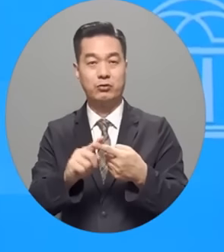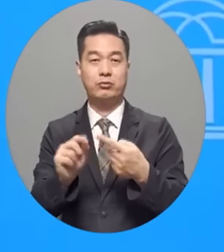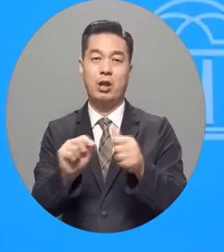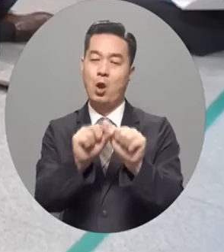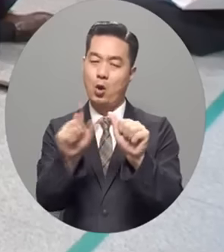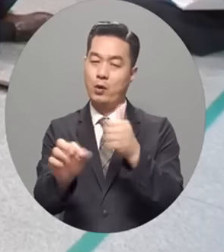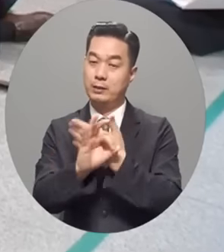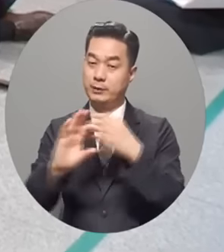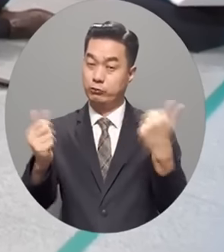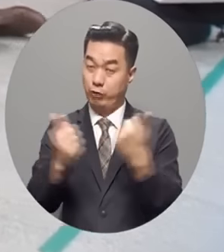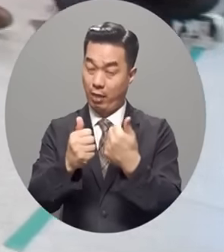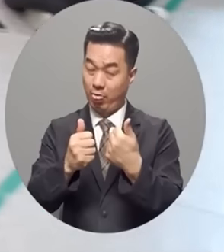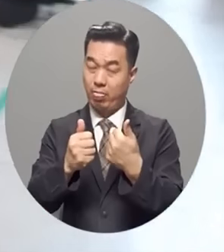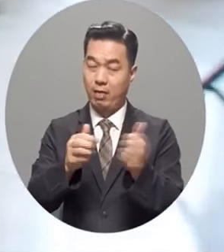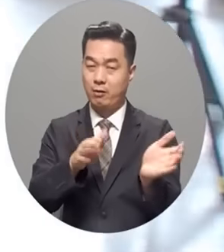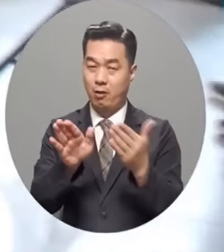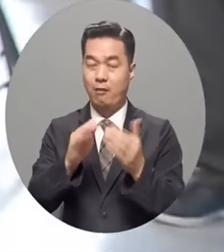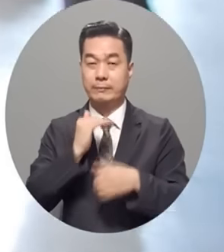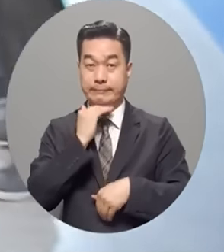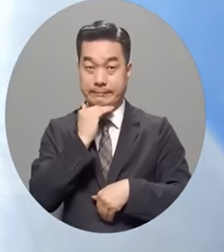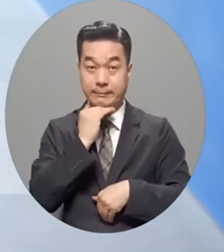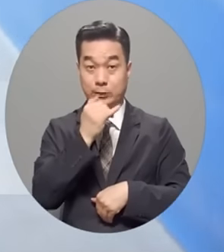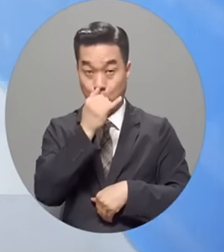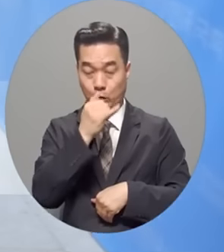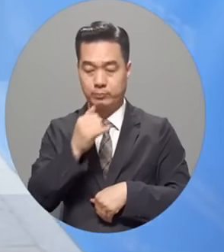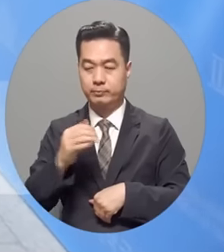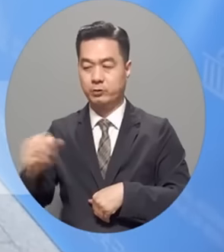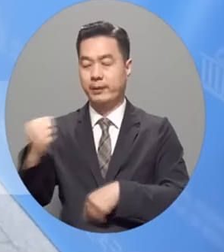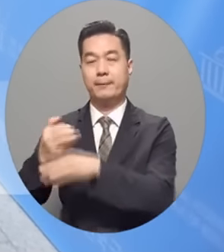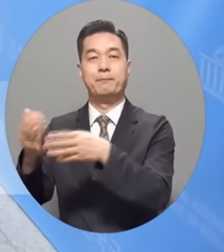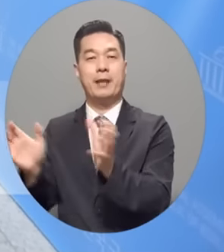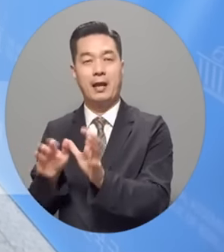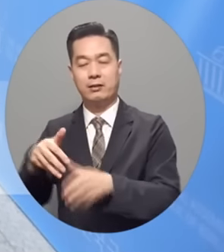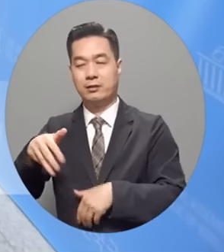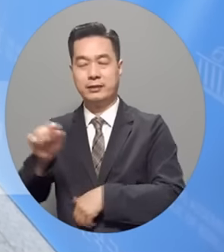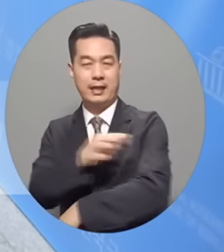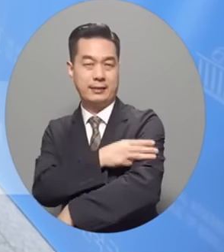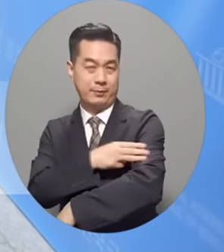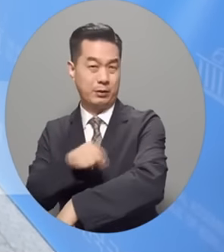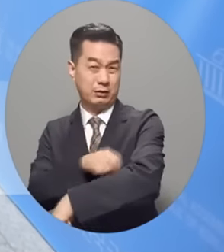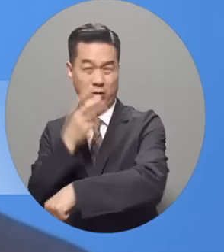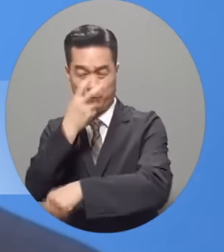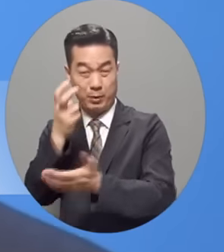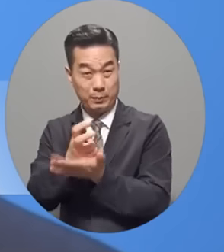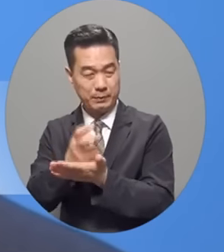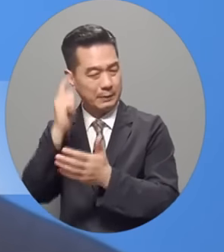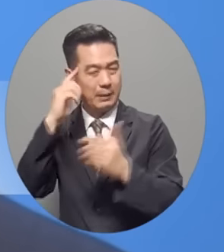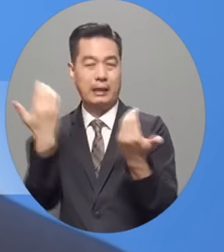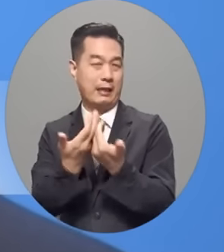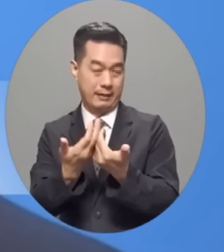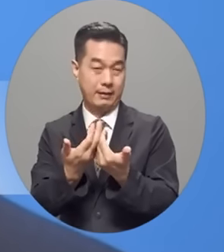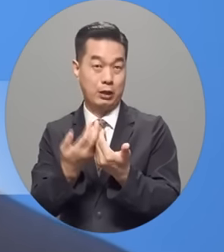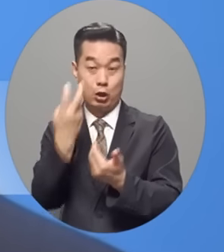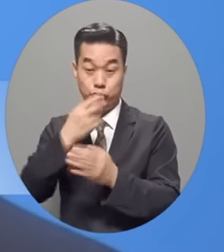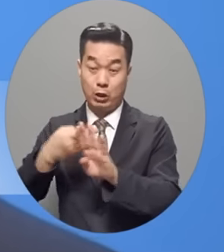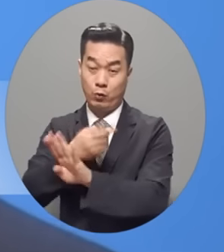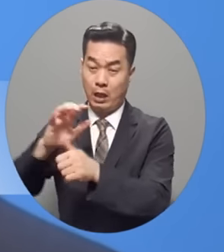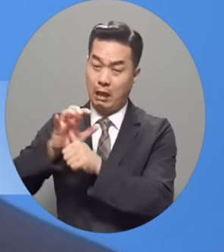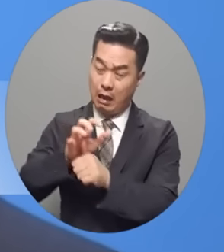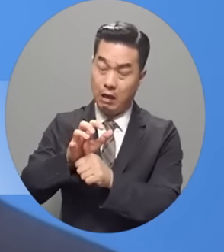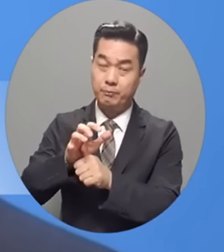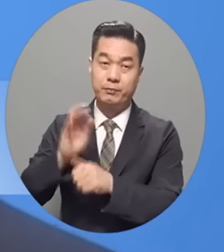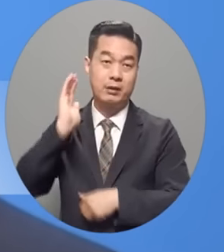계획입니다. 반면 국민의힘은 최상병 특검법에 대한 반대 입장을 고수하고 있습니다. 수사 외압 의혹의 정점에